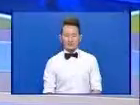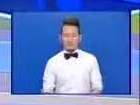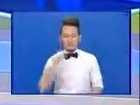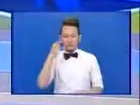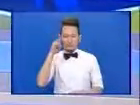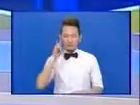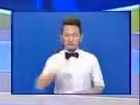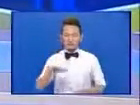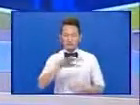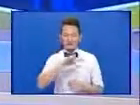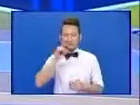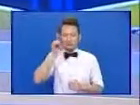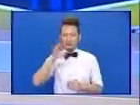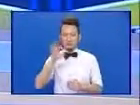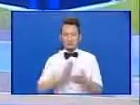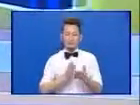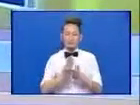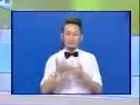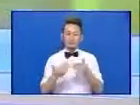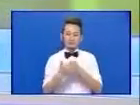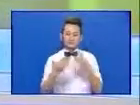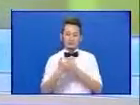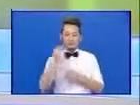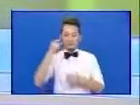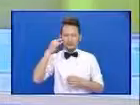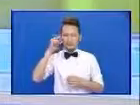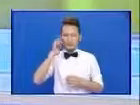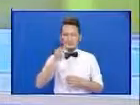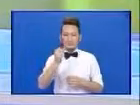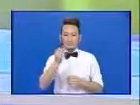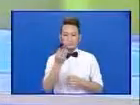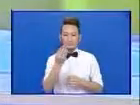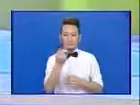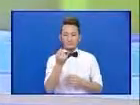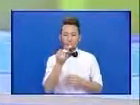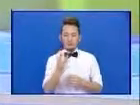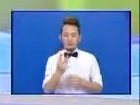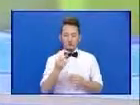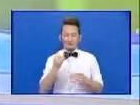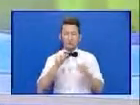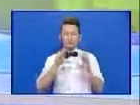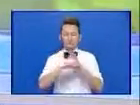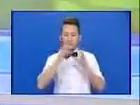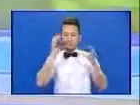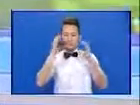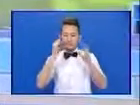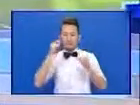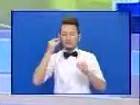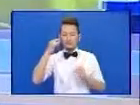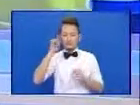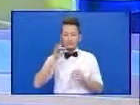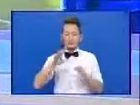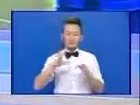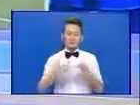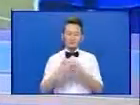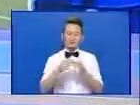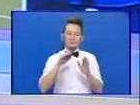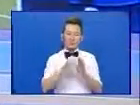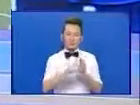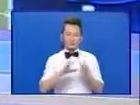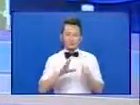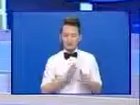Қазақстандық білімгерлер үшін ақжолтай жаңалық. Қытайдың Далян шет тілдері университетінде Қазақстанда зерттеу орталығы ашылды. Игі шара Қытай